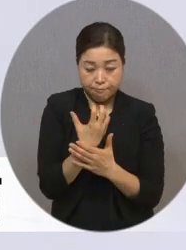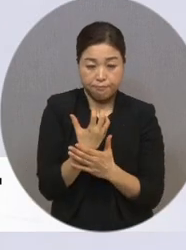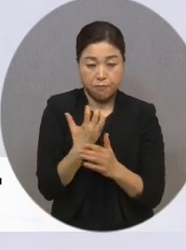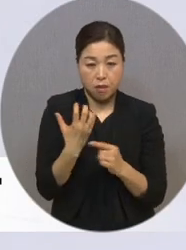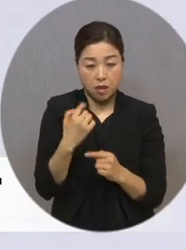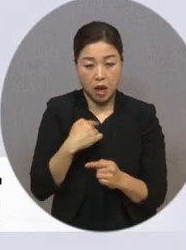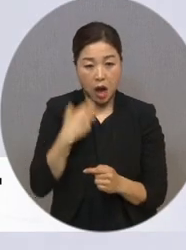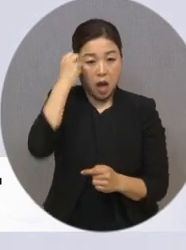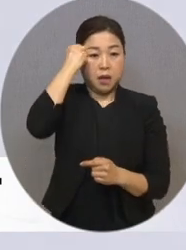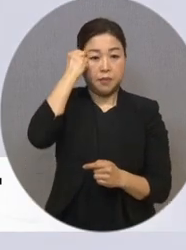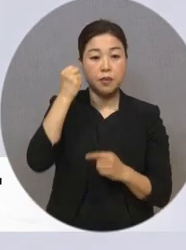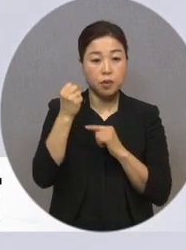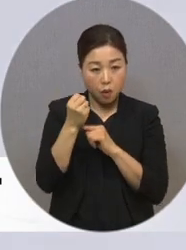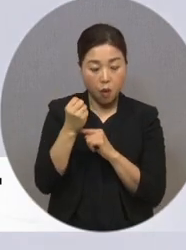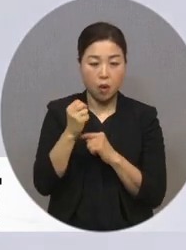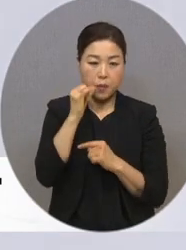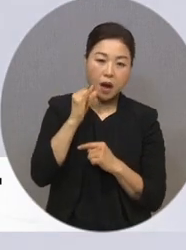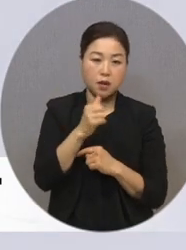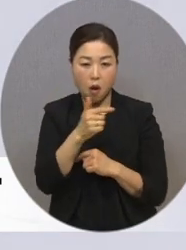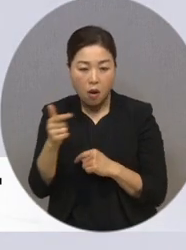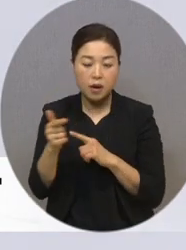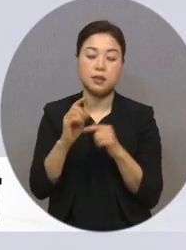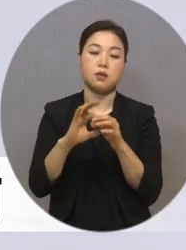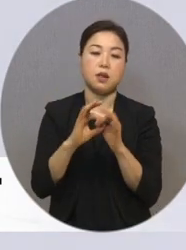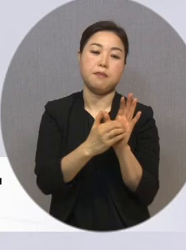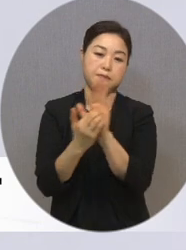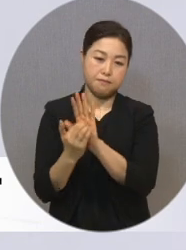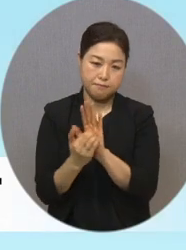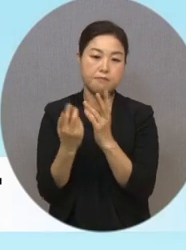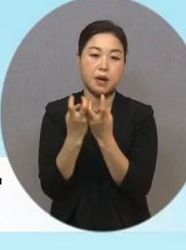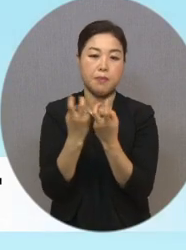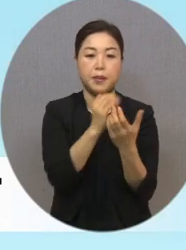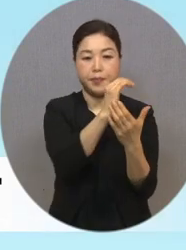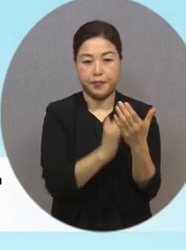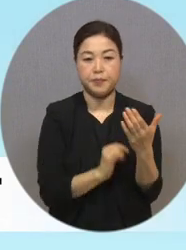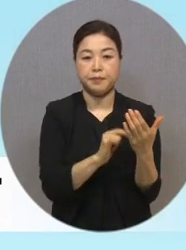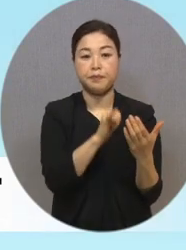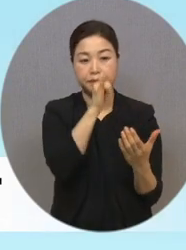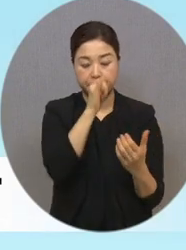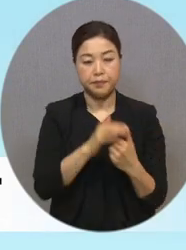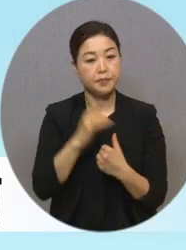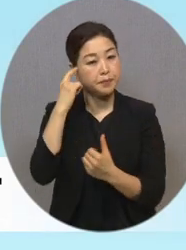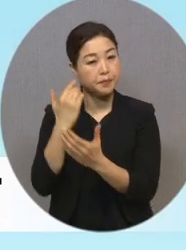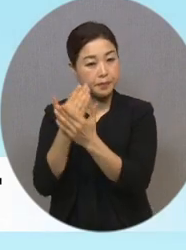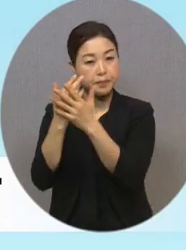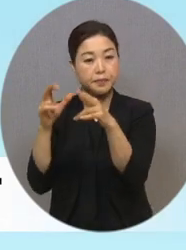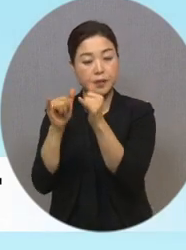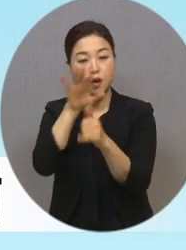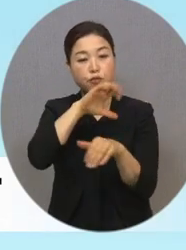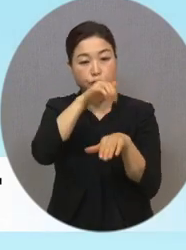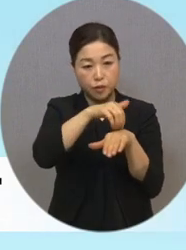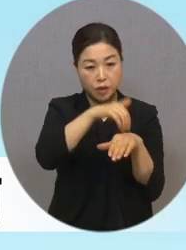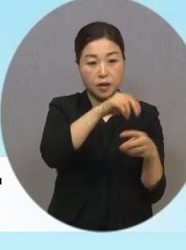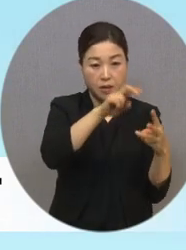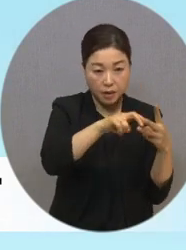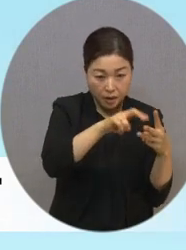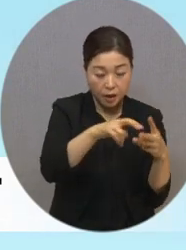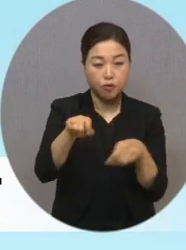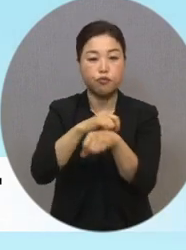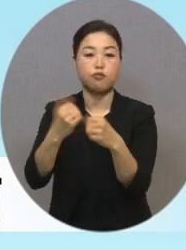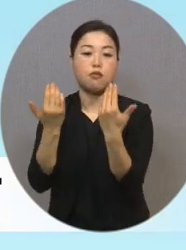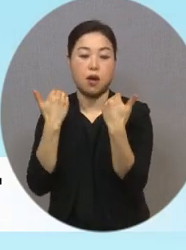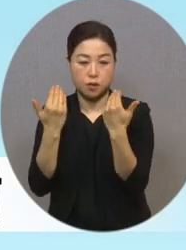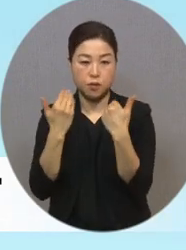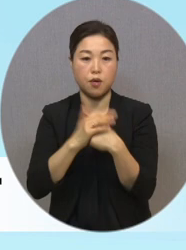트라우마 중독 등에 대처할 수 있는 방법 등을 담았습니다이 자료는 발달장애인 훈련센터 특수학교 등